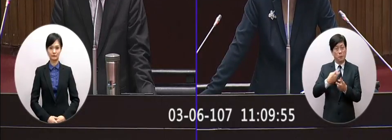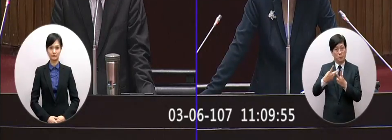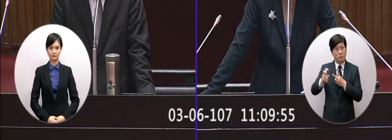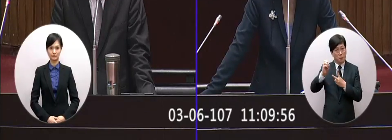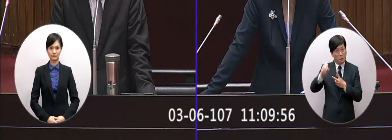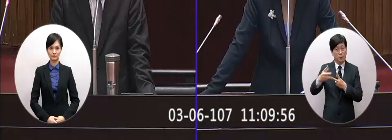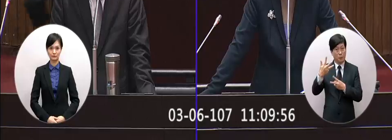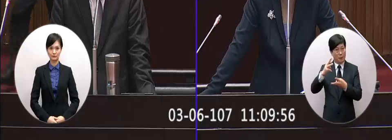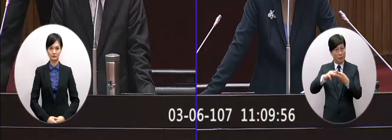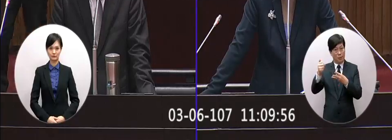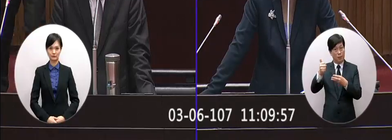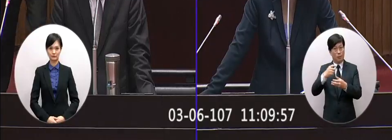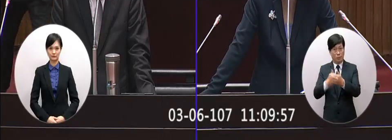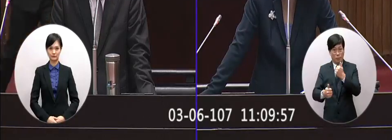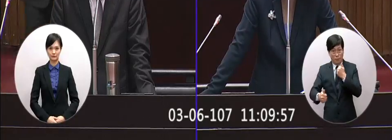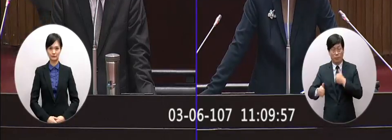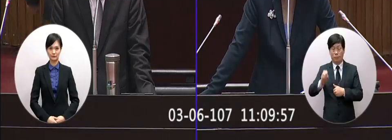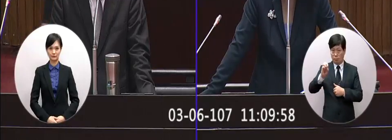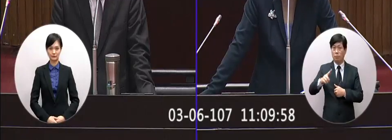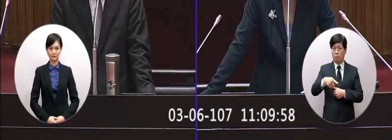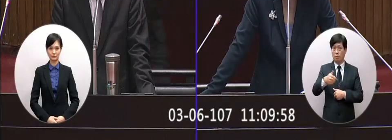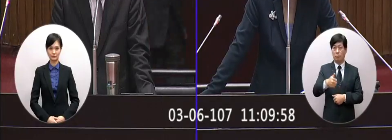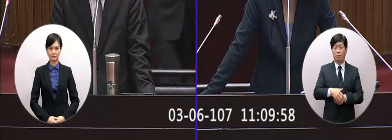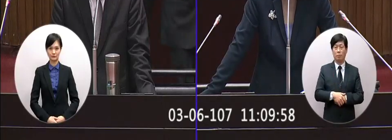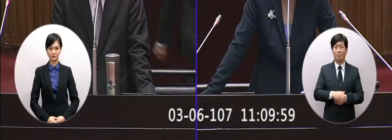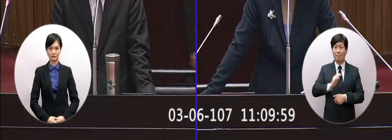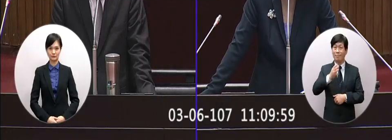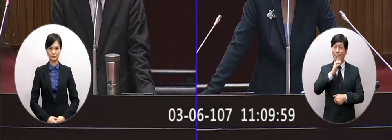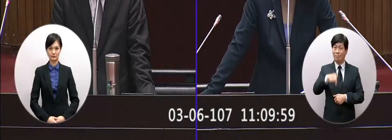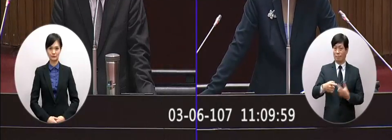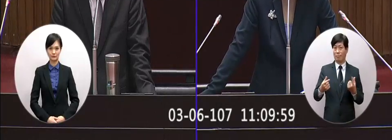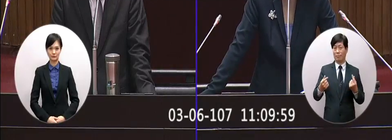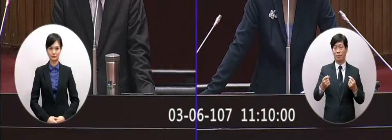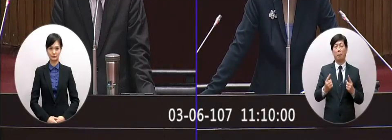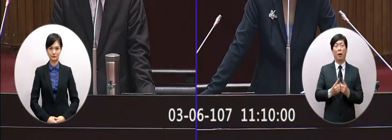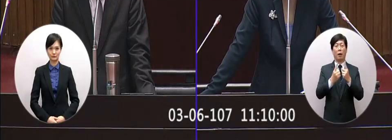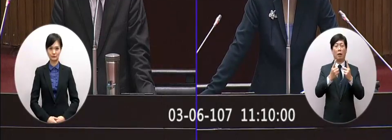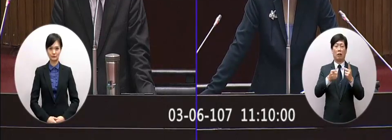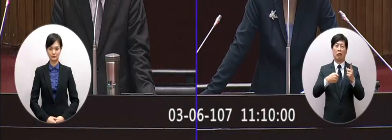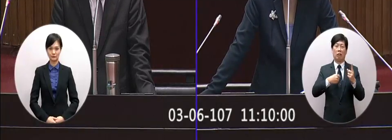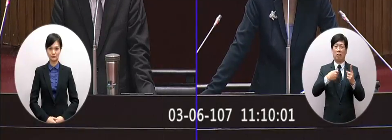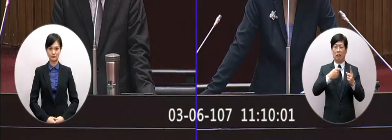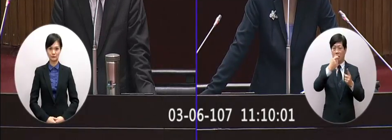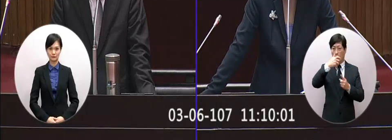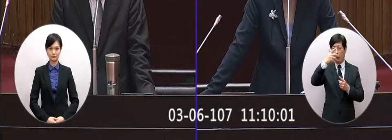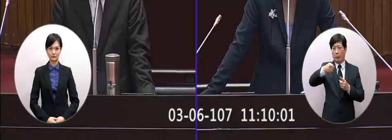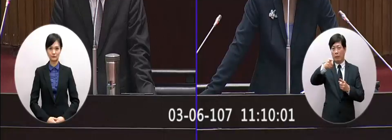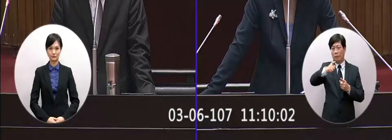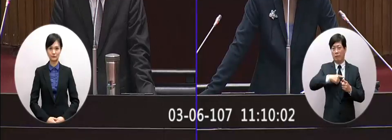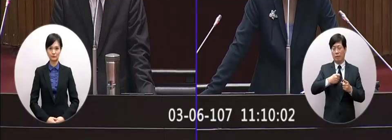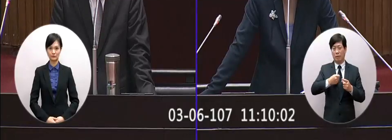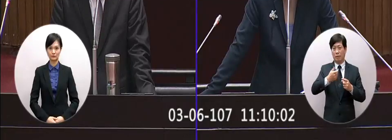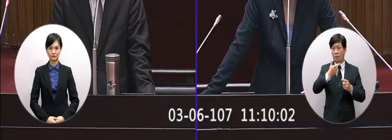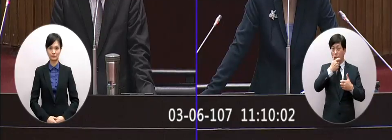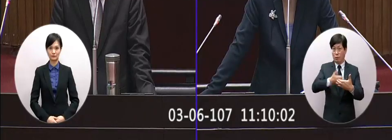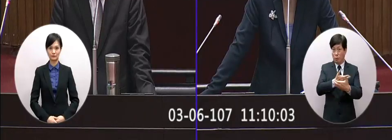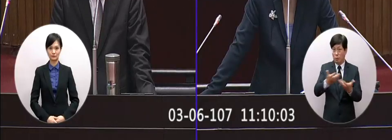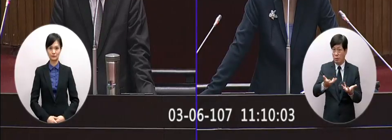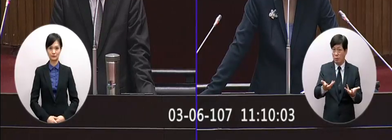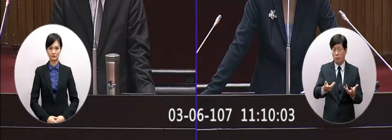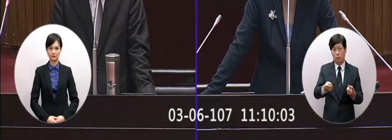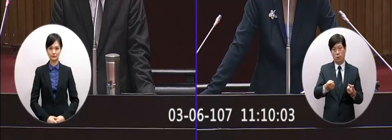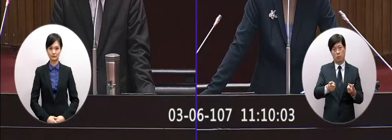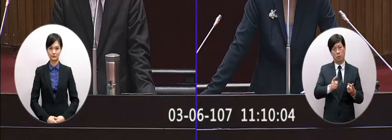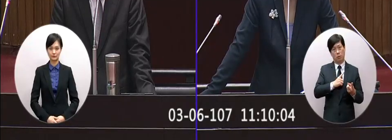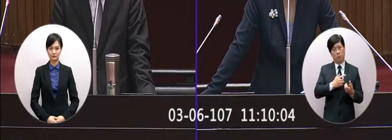的后人，我觉得这个处理是非常好的。但是同样的，遇到了一个慈湖的泼漆事件，为什么处理的状